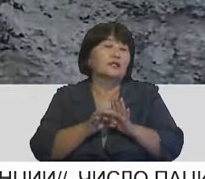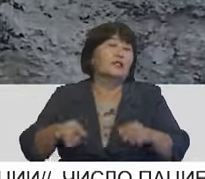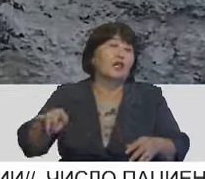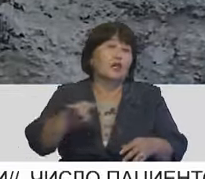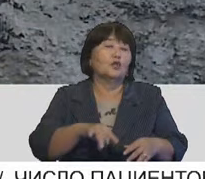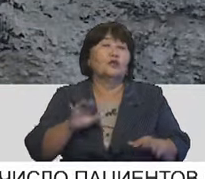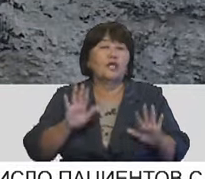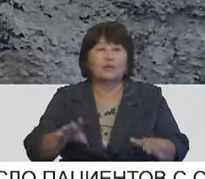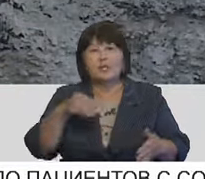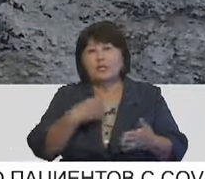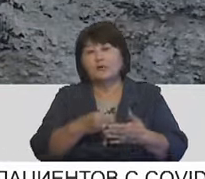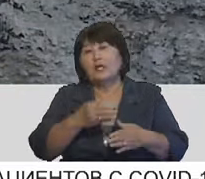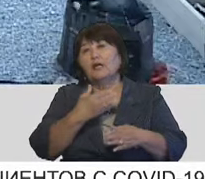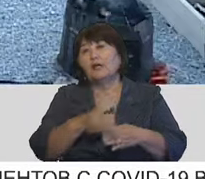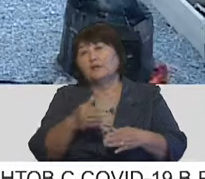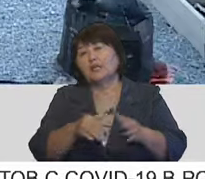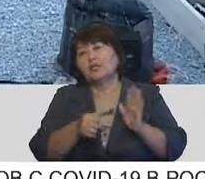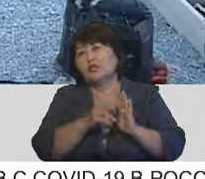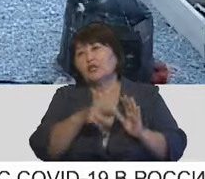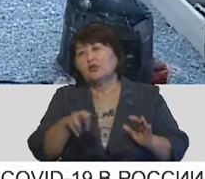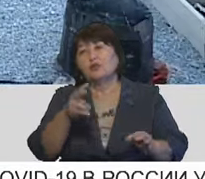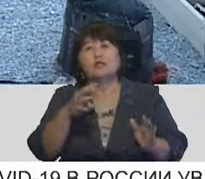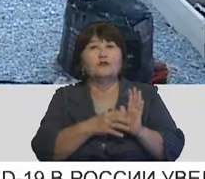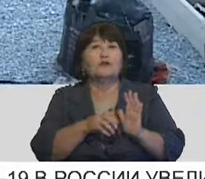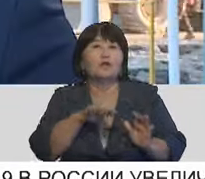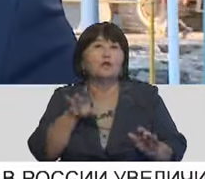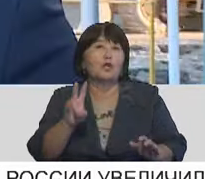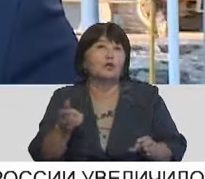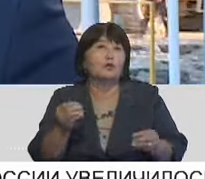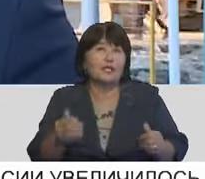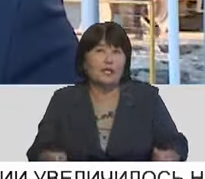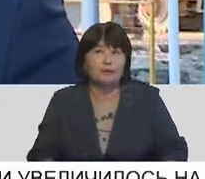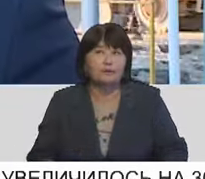республиканского и местного бюджета выделено 6 миллиардов 900 миллионов тенге.